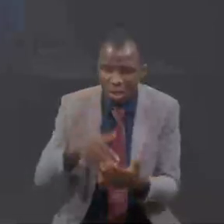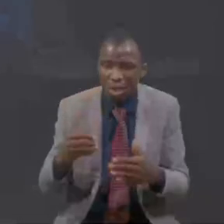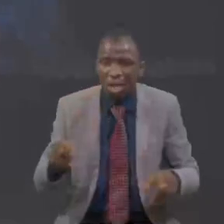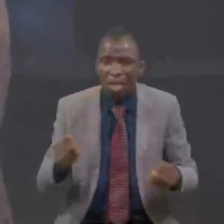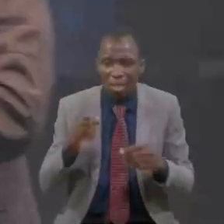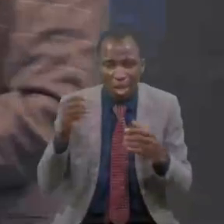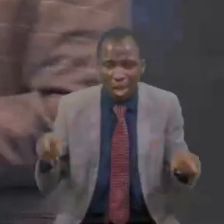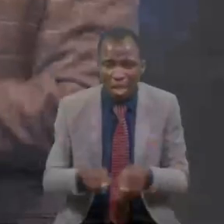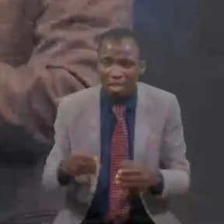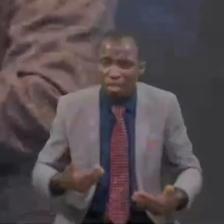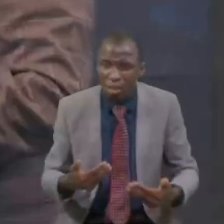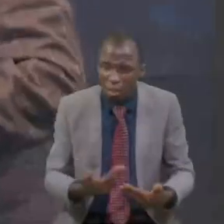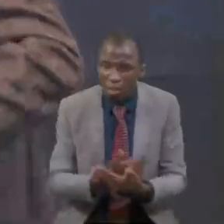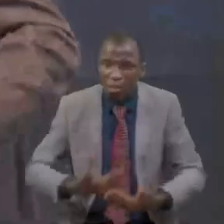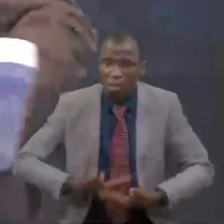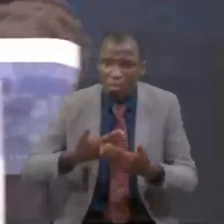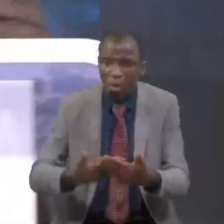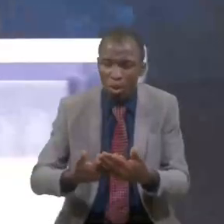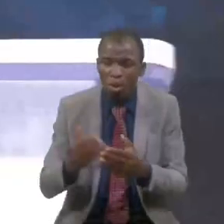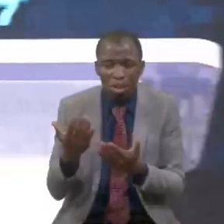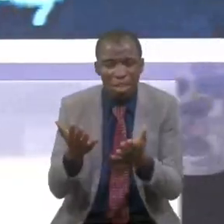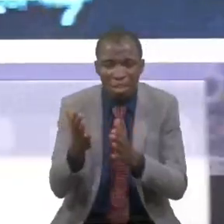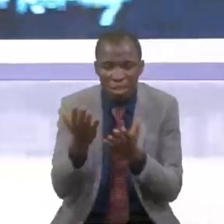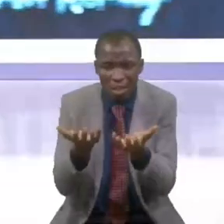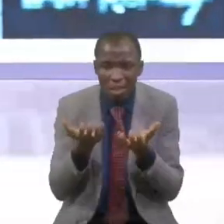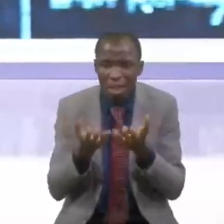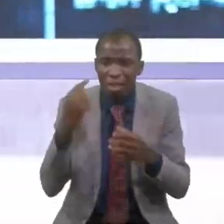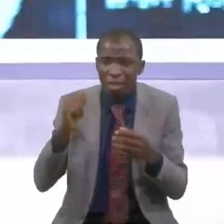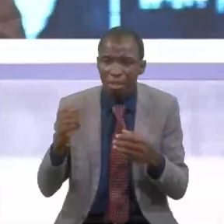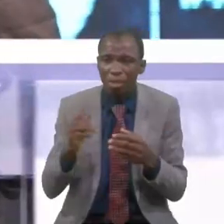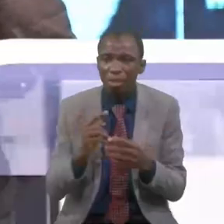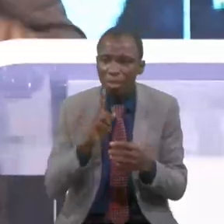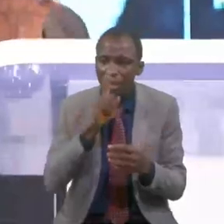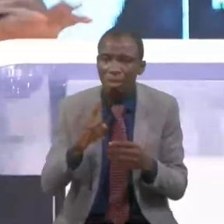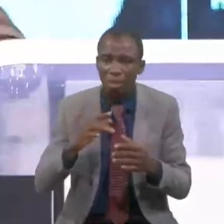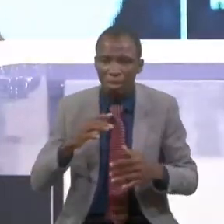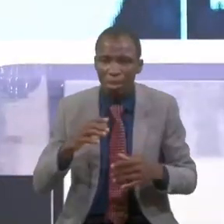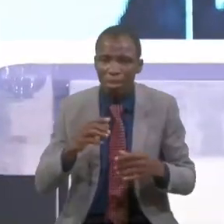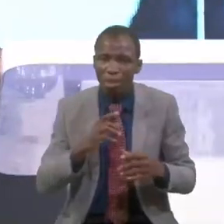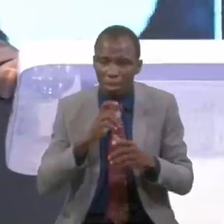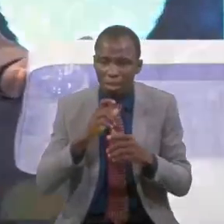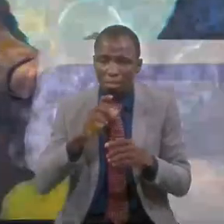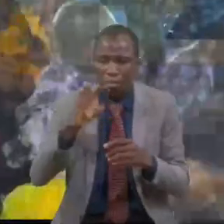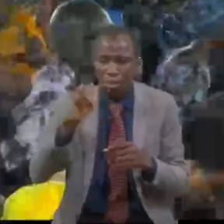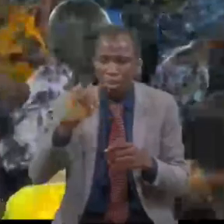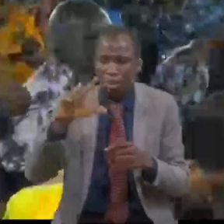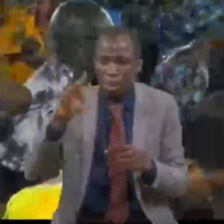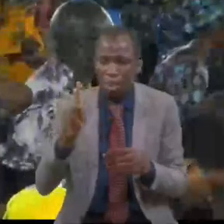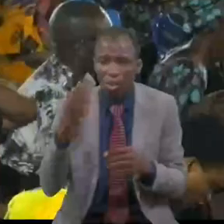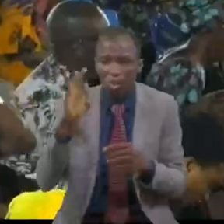enfants nouveau nés le lait spirituel et pu afin que par Lui vous croissiez pour le salut